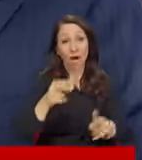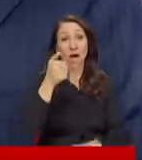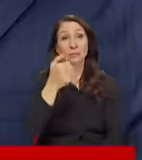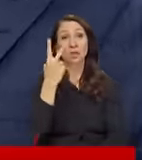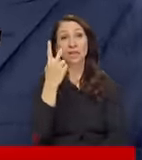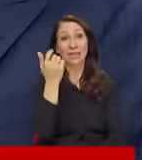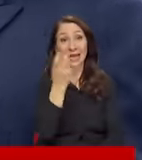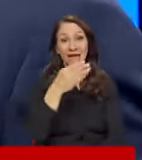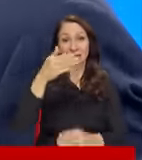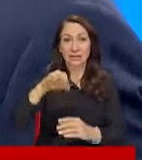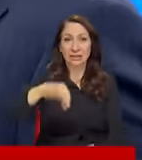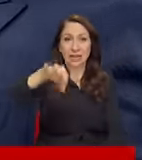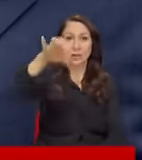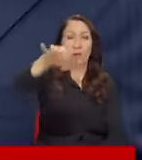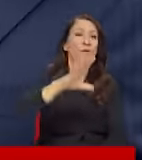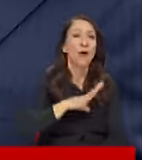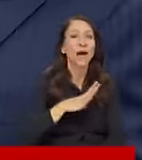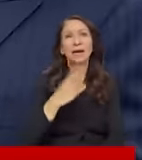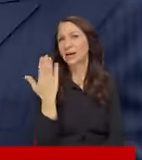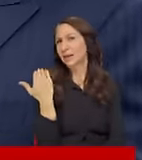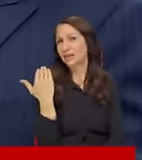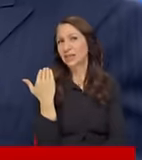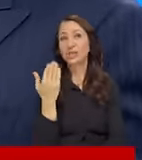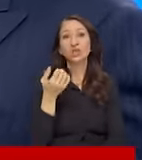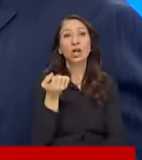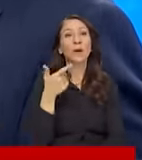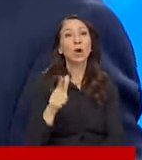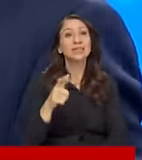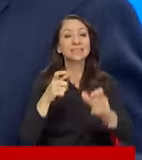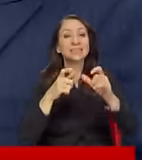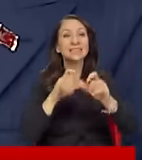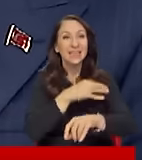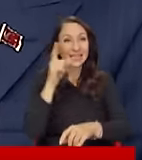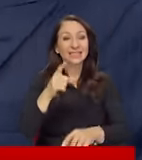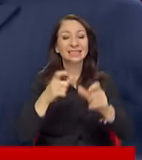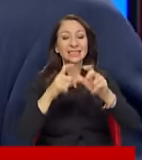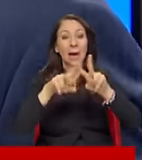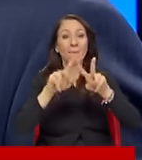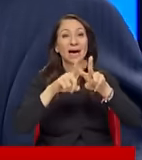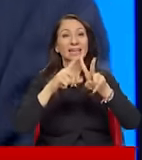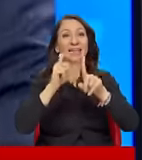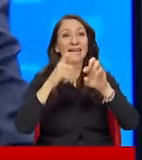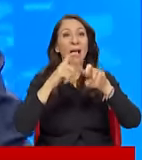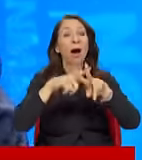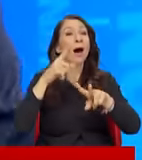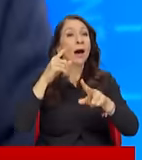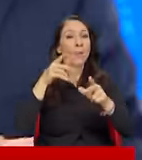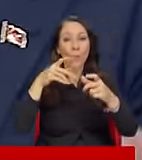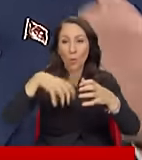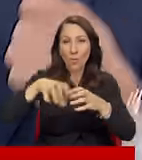tane istasyonu var. Daha geçenlerde Çekmeköy'ü, Sancaktepe, Samandıra bölümünü açtık. İnsanların